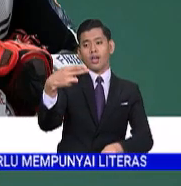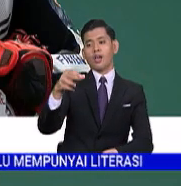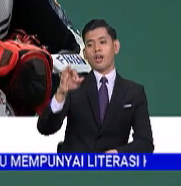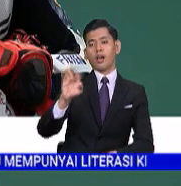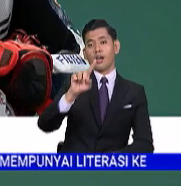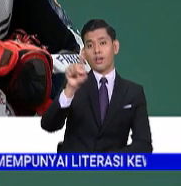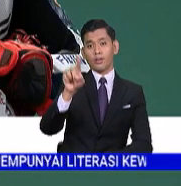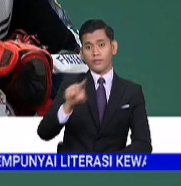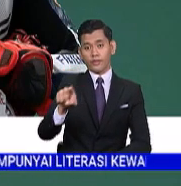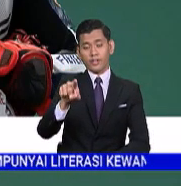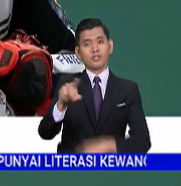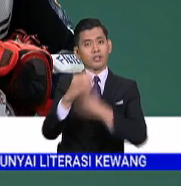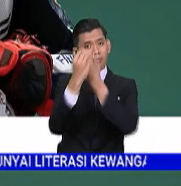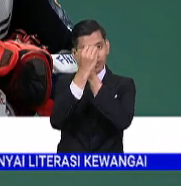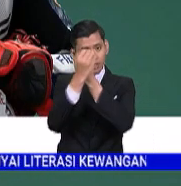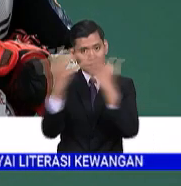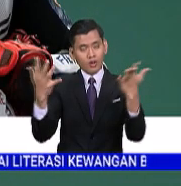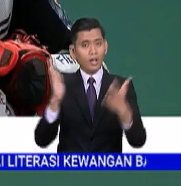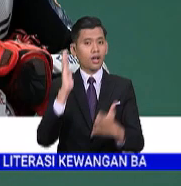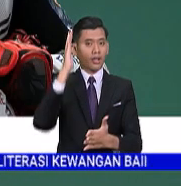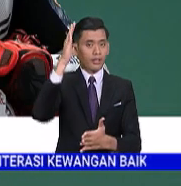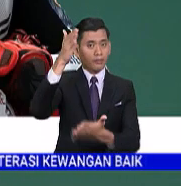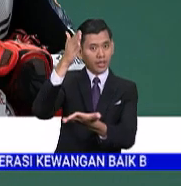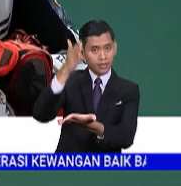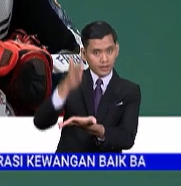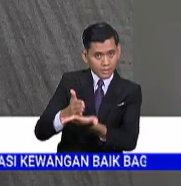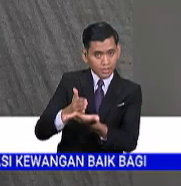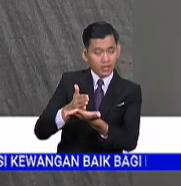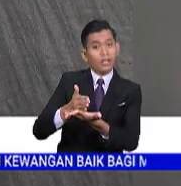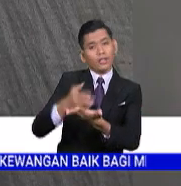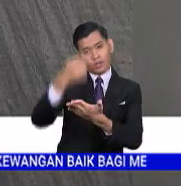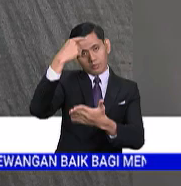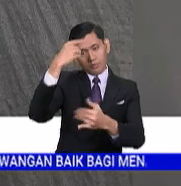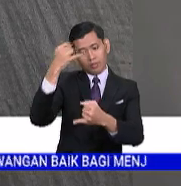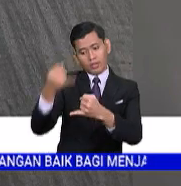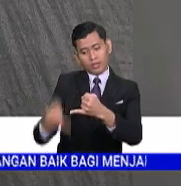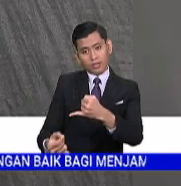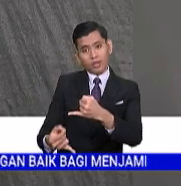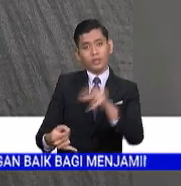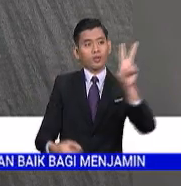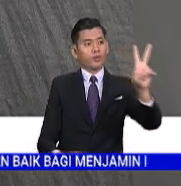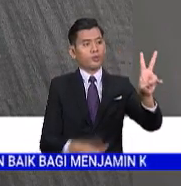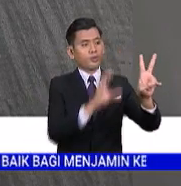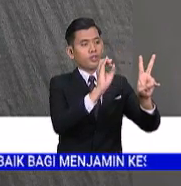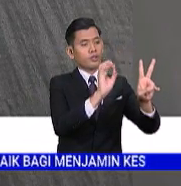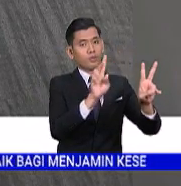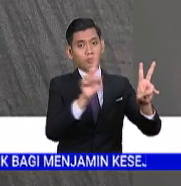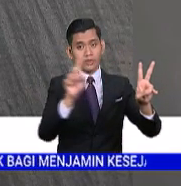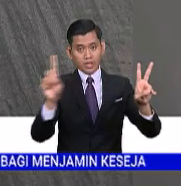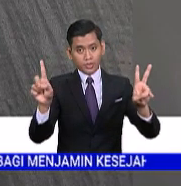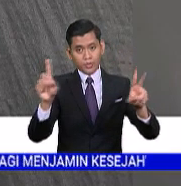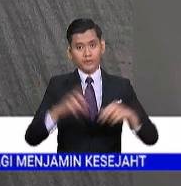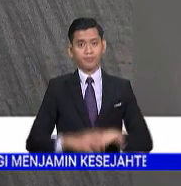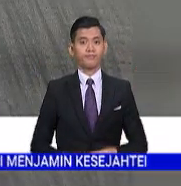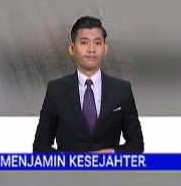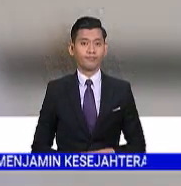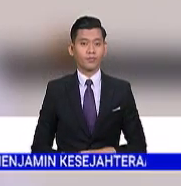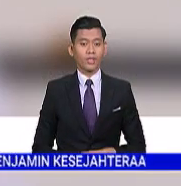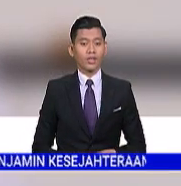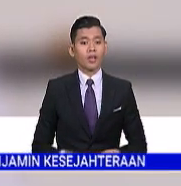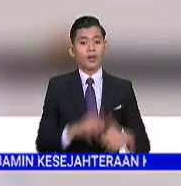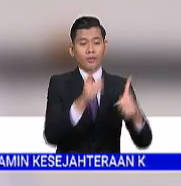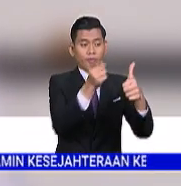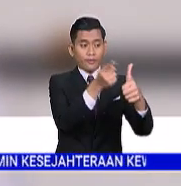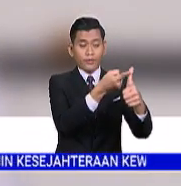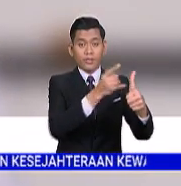memberi bayangan akan meninggalkan saingan berprestij berkenaan pada penghujung musim 2021. Okay, first